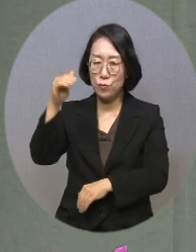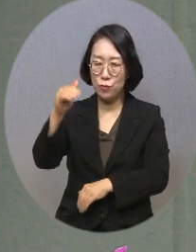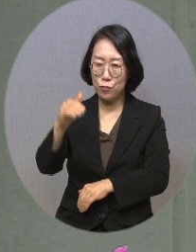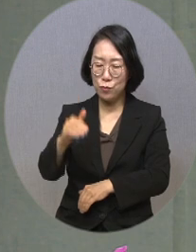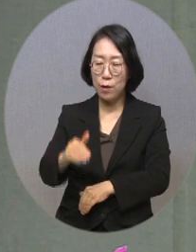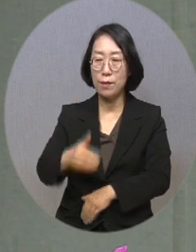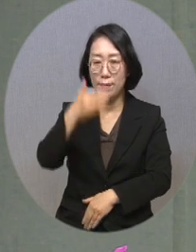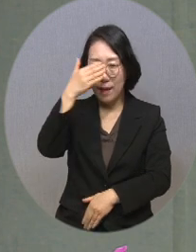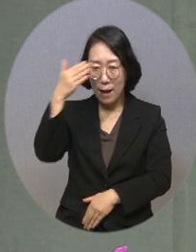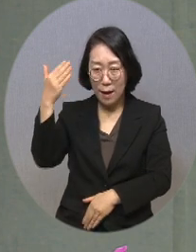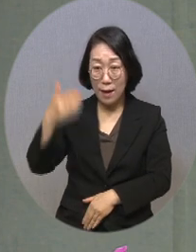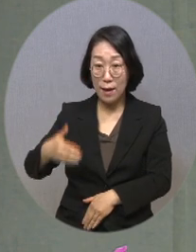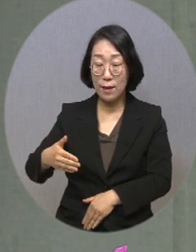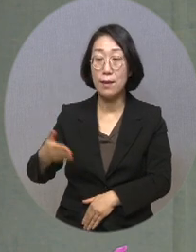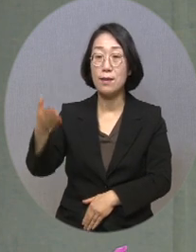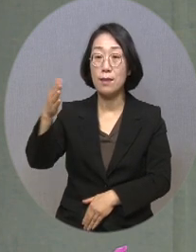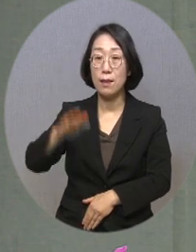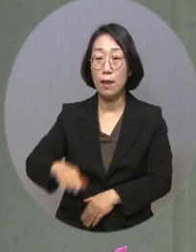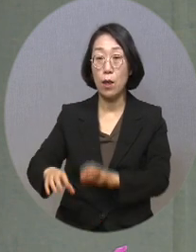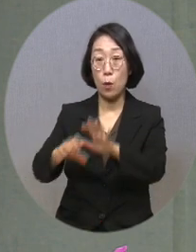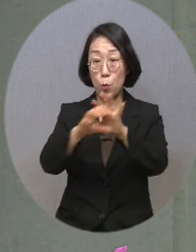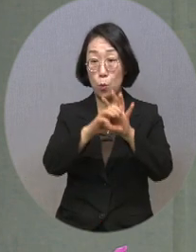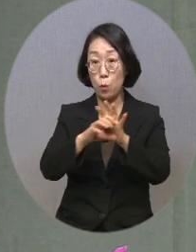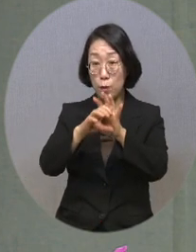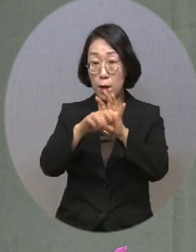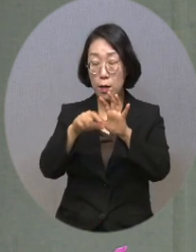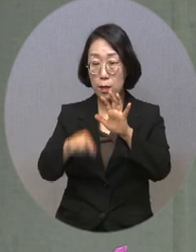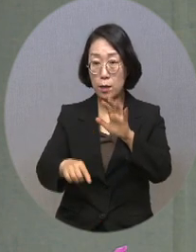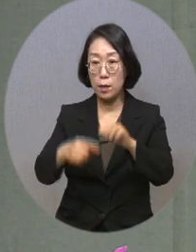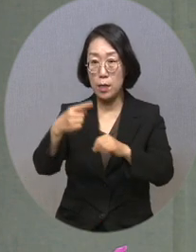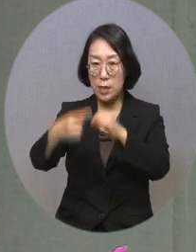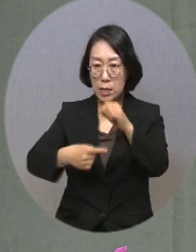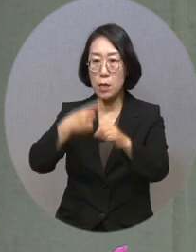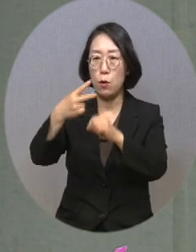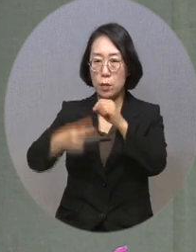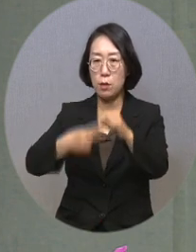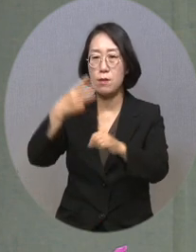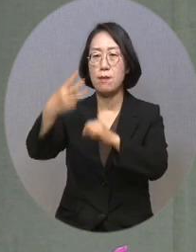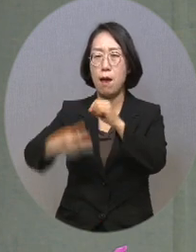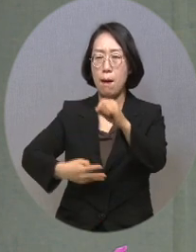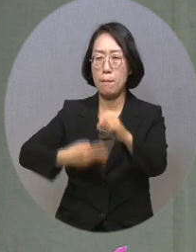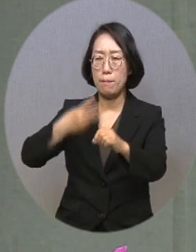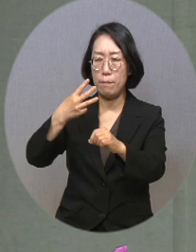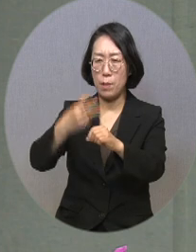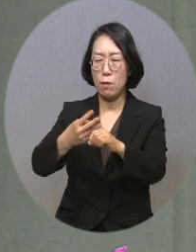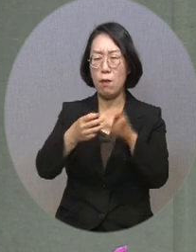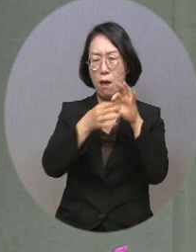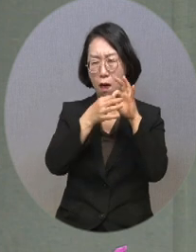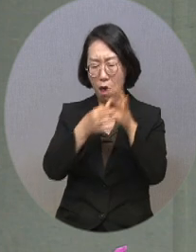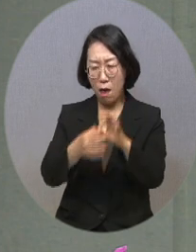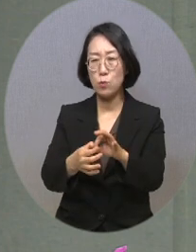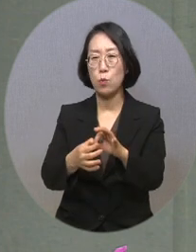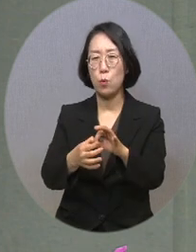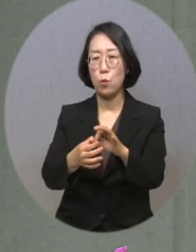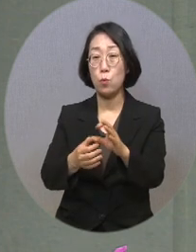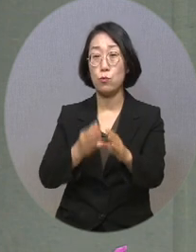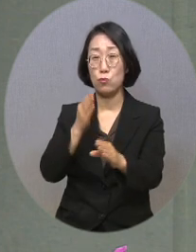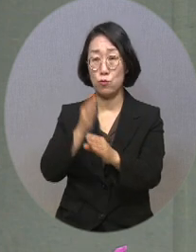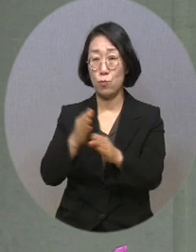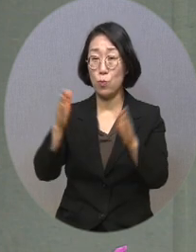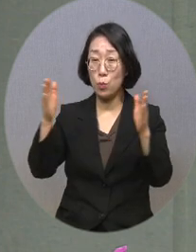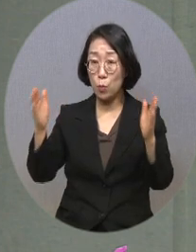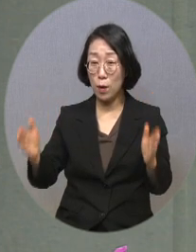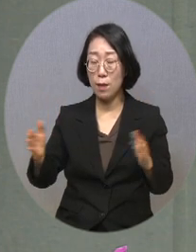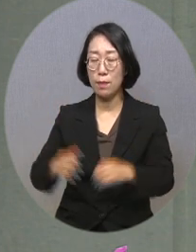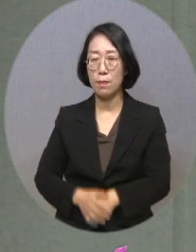다행인데, 이 시점에 이제 코로나를 한 3년여 가깝게 우리가 네. 겪다 보니까 네.